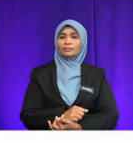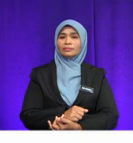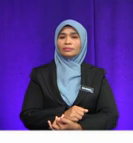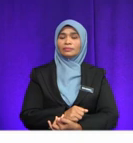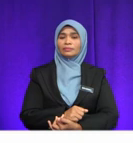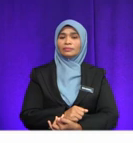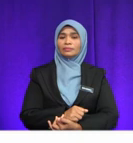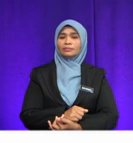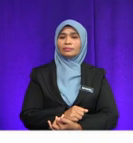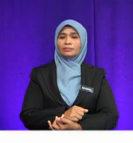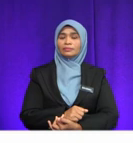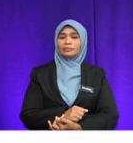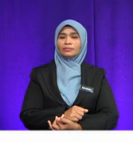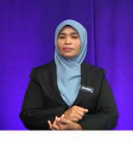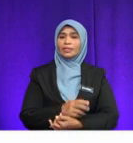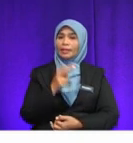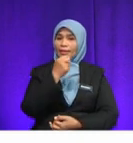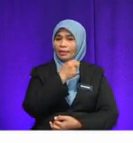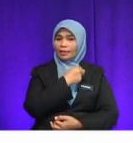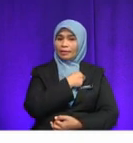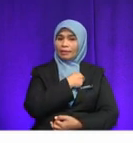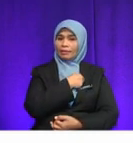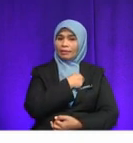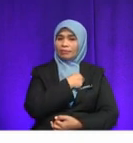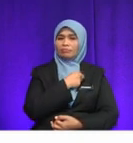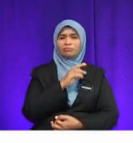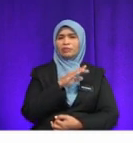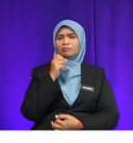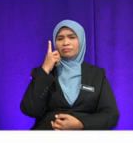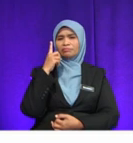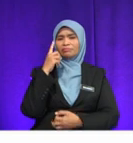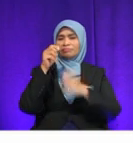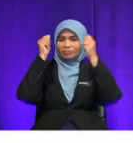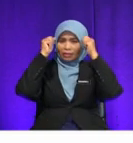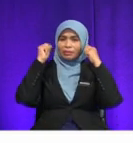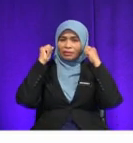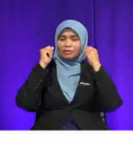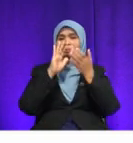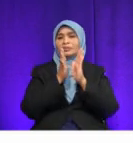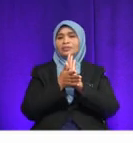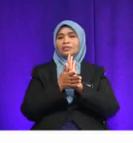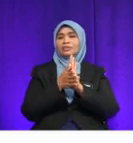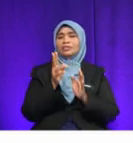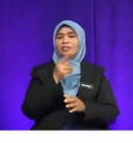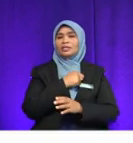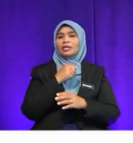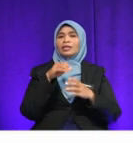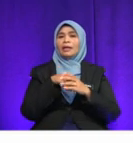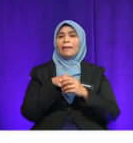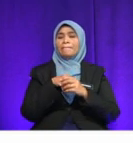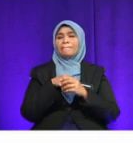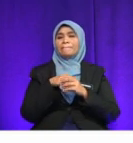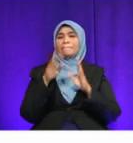lillahi ta'ala dunia Arab kita ingat dari bahasa Melayu dalam hati ya